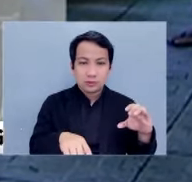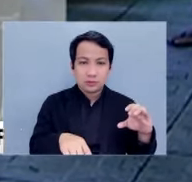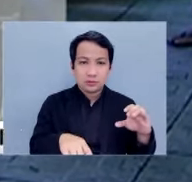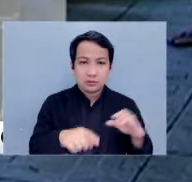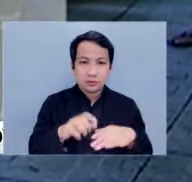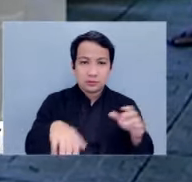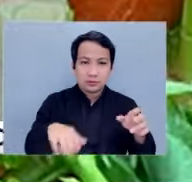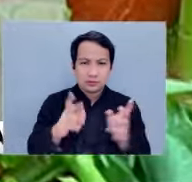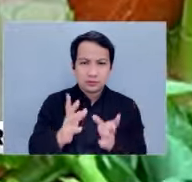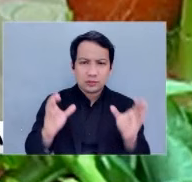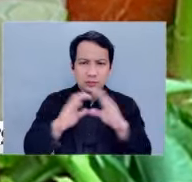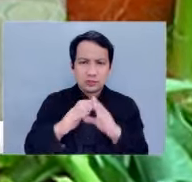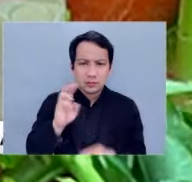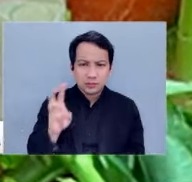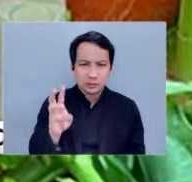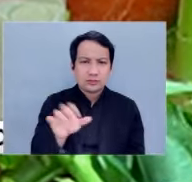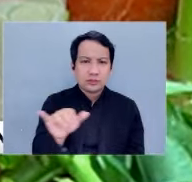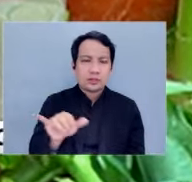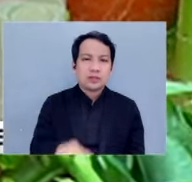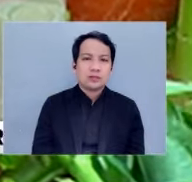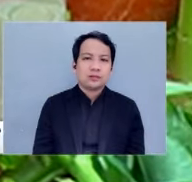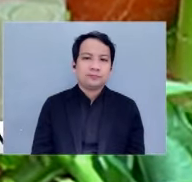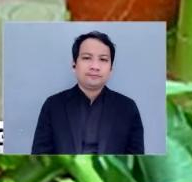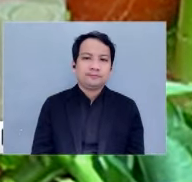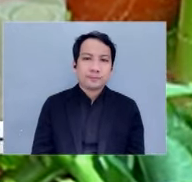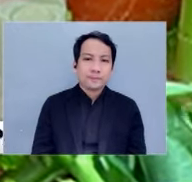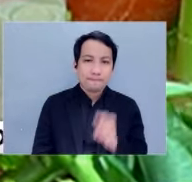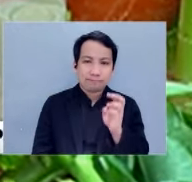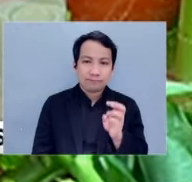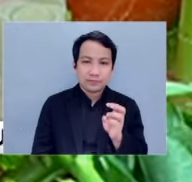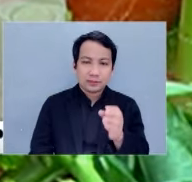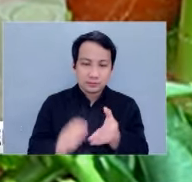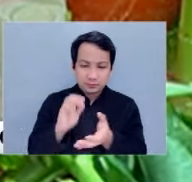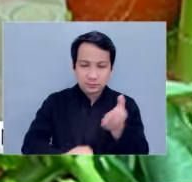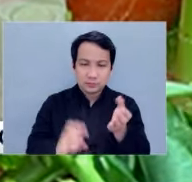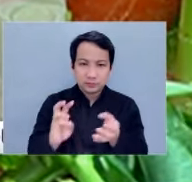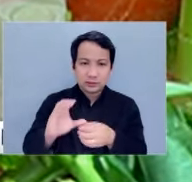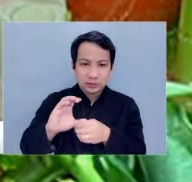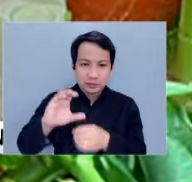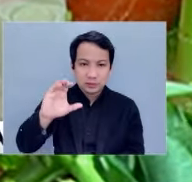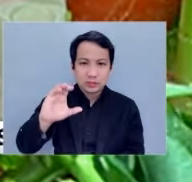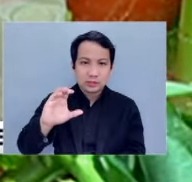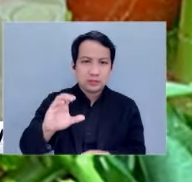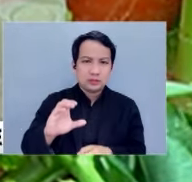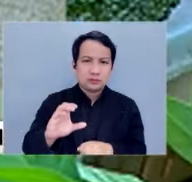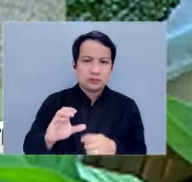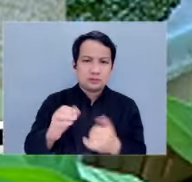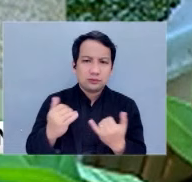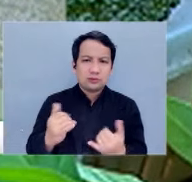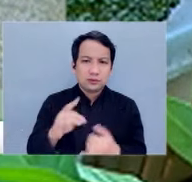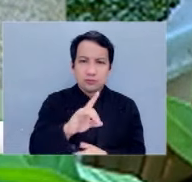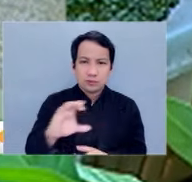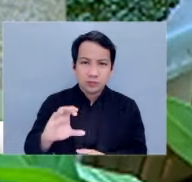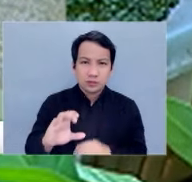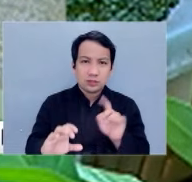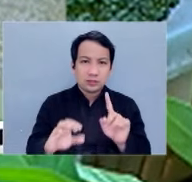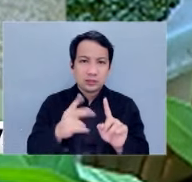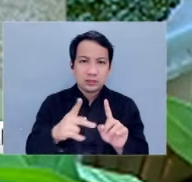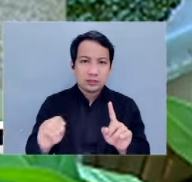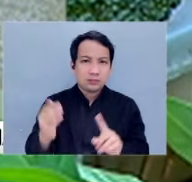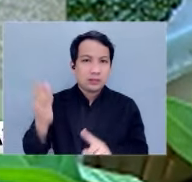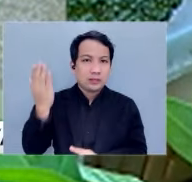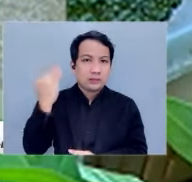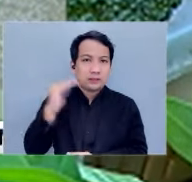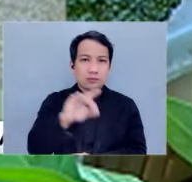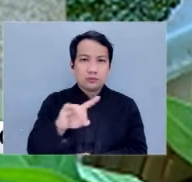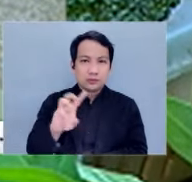ngayon 60 pesos na lang. 60 pesos naman ang ibinaba ng presyo ng carrots na ngayon 100 na mula sa dating 160